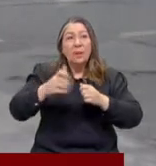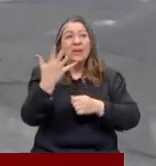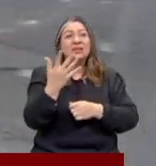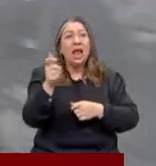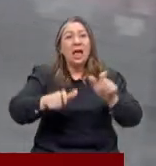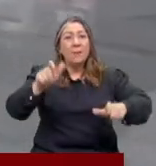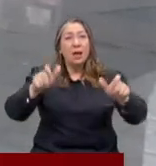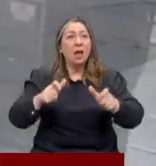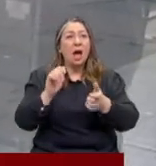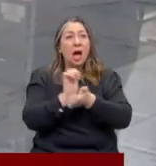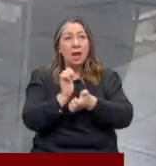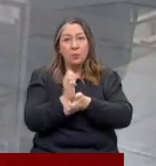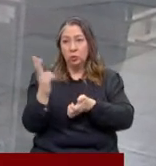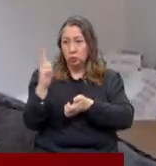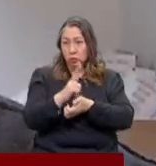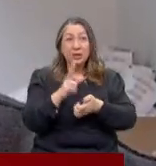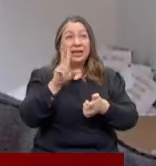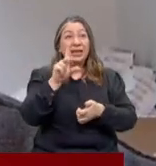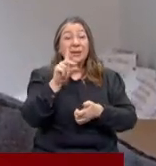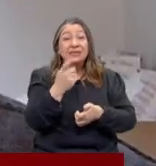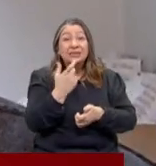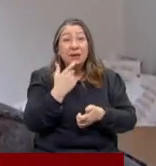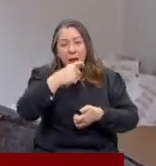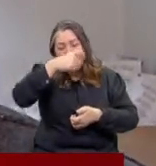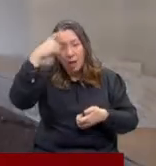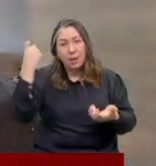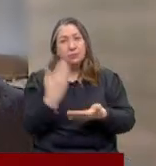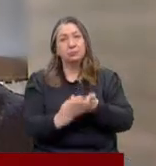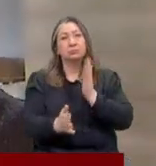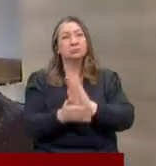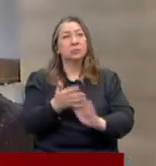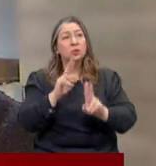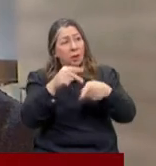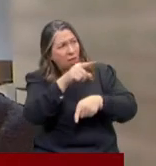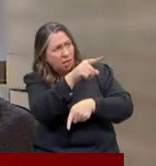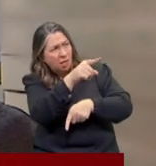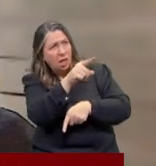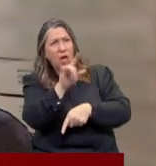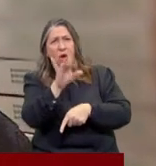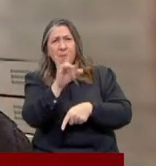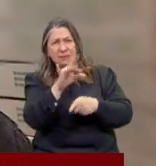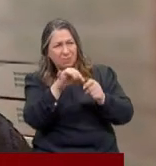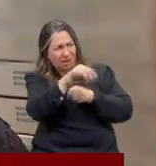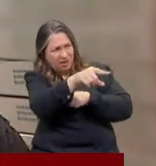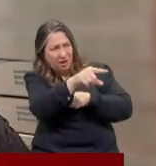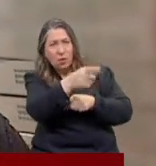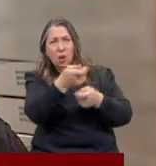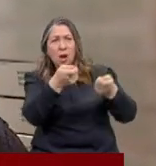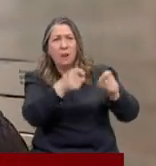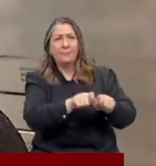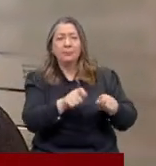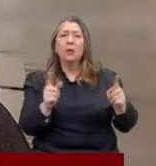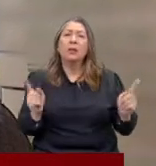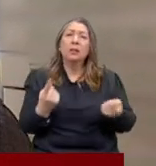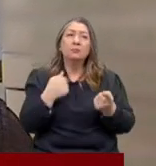tane eleman, ailemden de 3 kişi vardı. 21 senelik emeğim hepsi gitti. Dükkanım hemen şurada, zaten 15 metre ileride. O dükkanı kapatmak